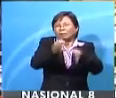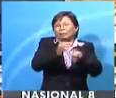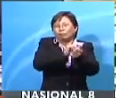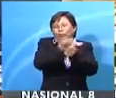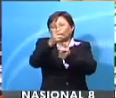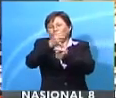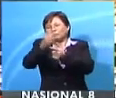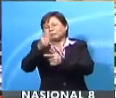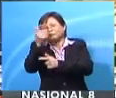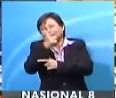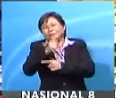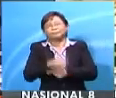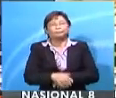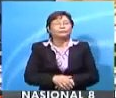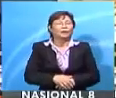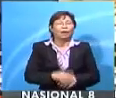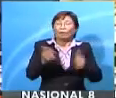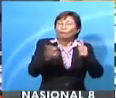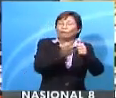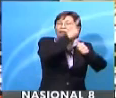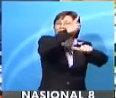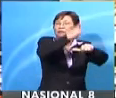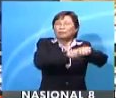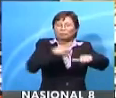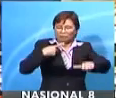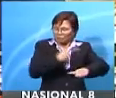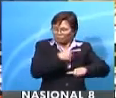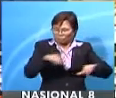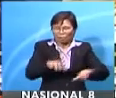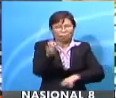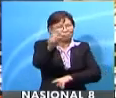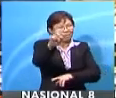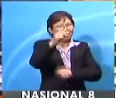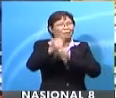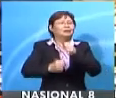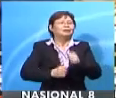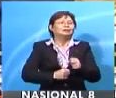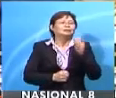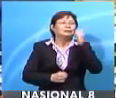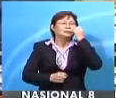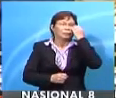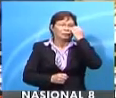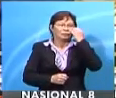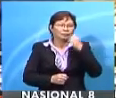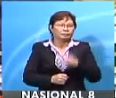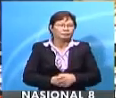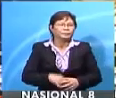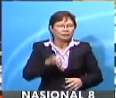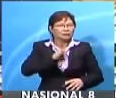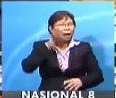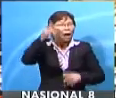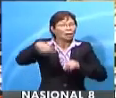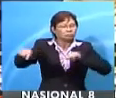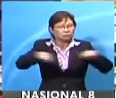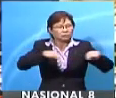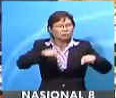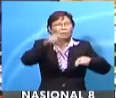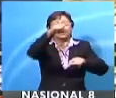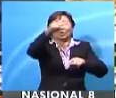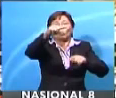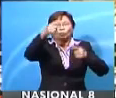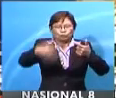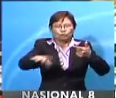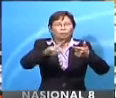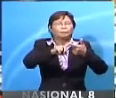tidak. Bukan pertama kali kita buat. Pematang Pau sudah diambil tindakan, Gombak sudah